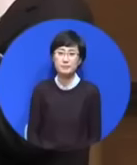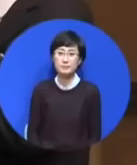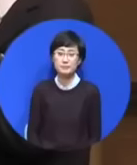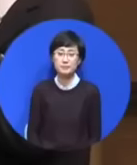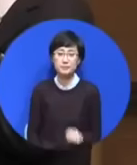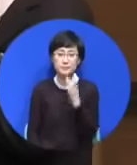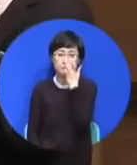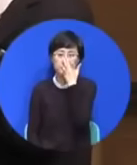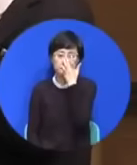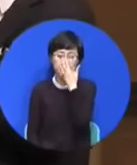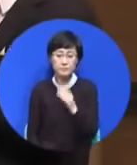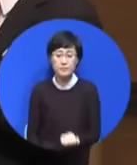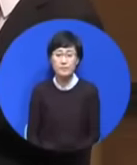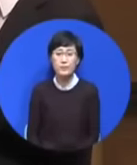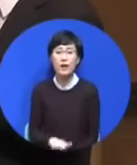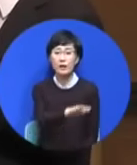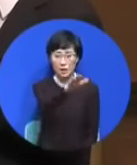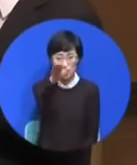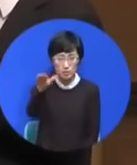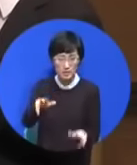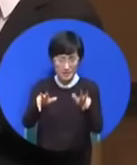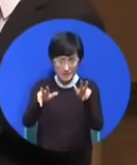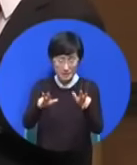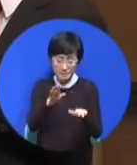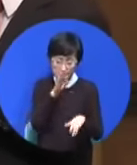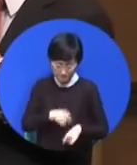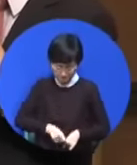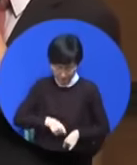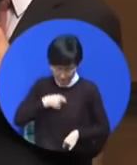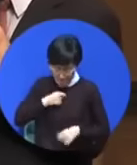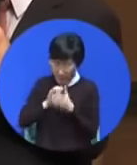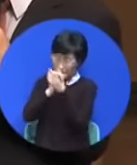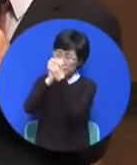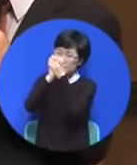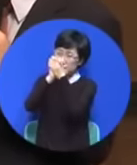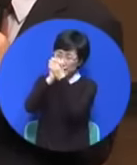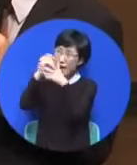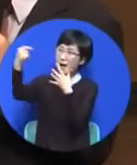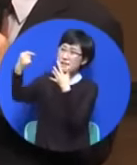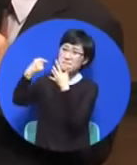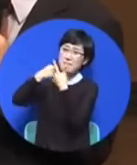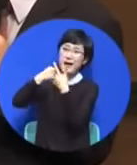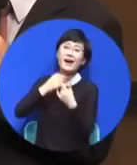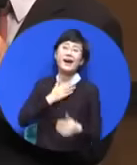중요한 거는 여러분이 진짜 오늘 기도하시면 하나님이